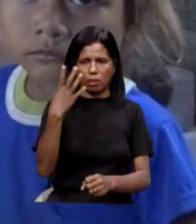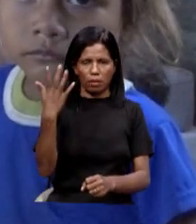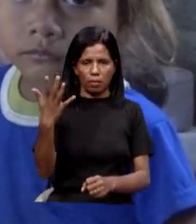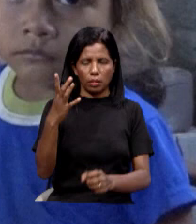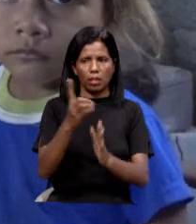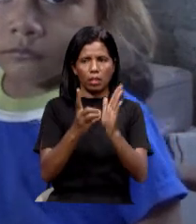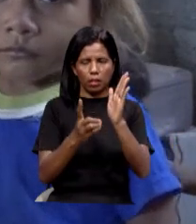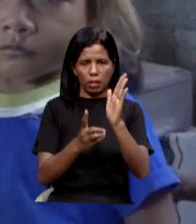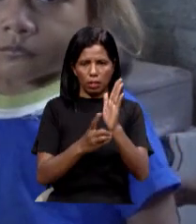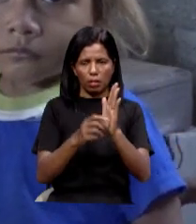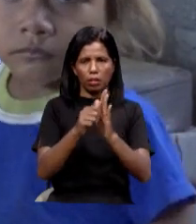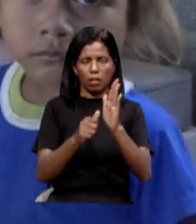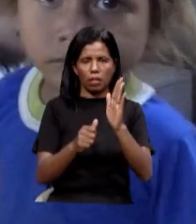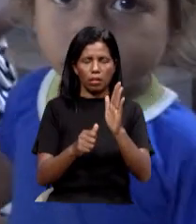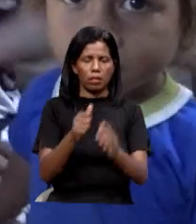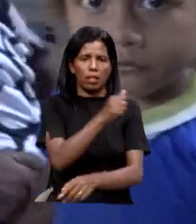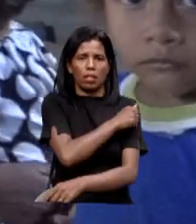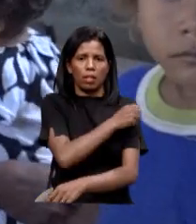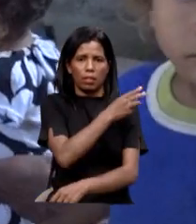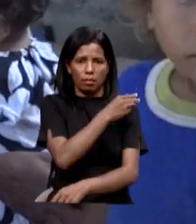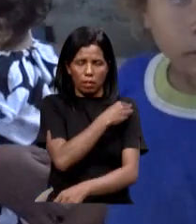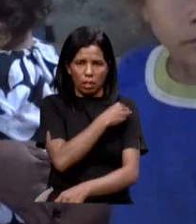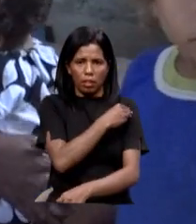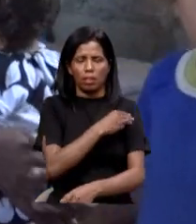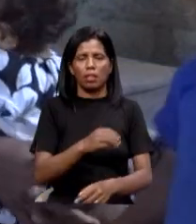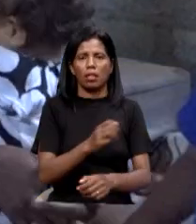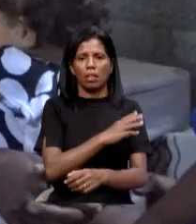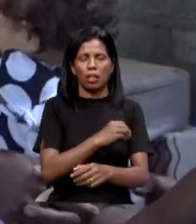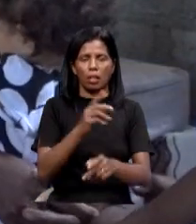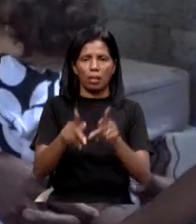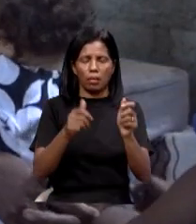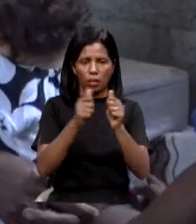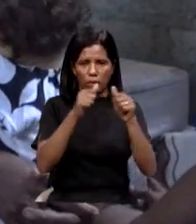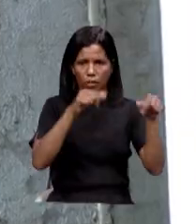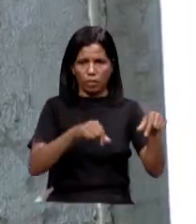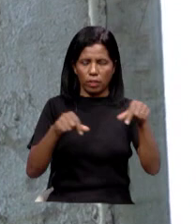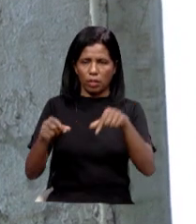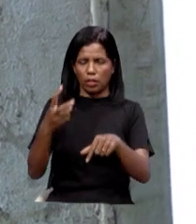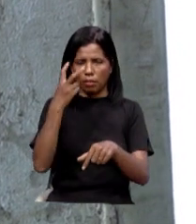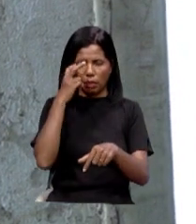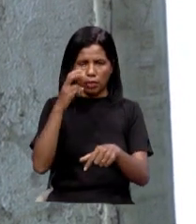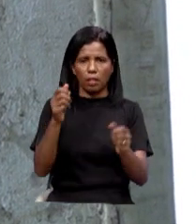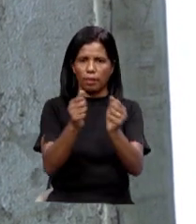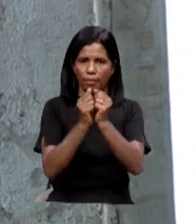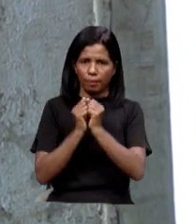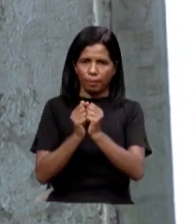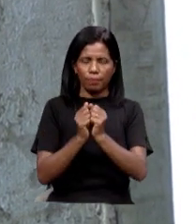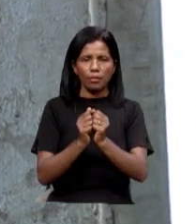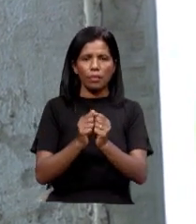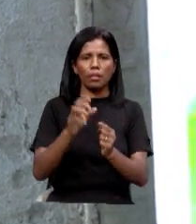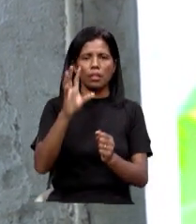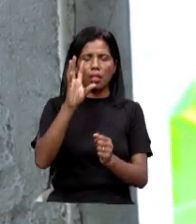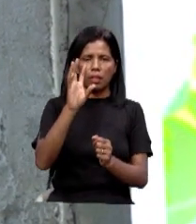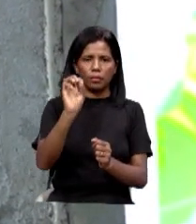dados husi asosiasaun halibur deficiência matan Timor-Leste, Ema o deficiência matan hamutuk riun